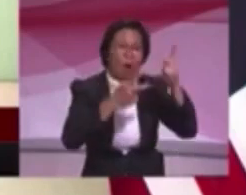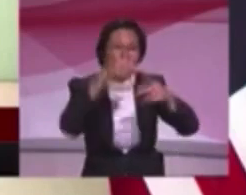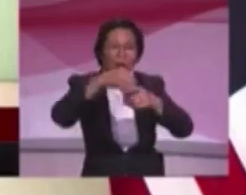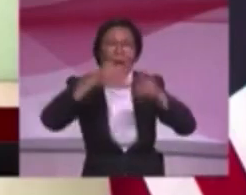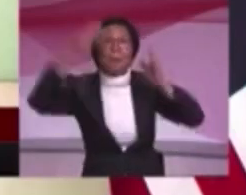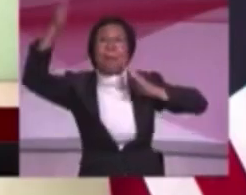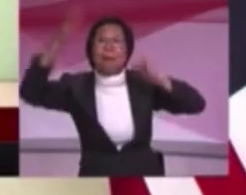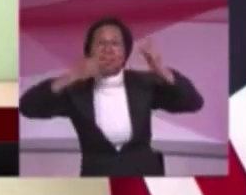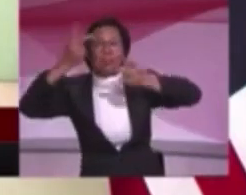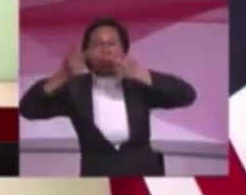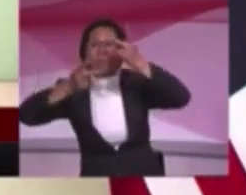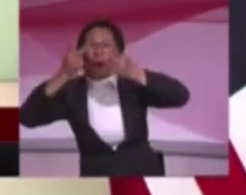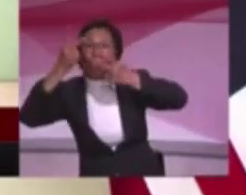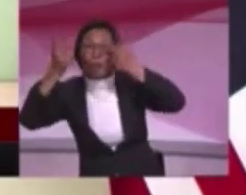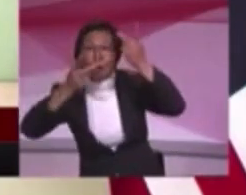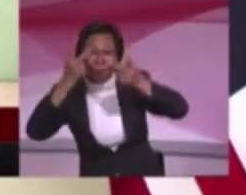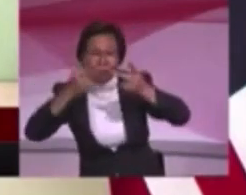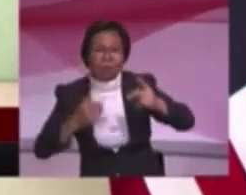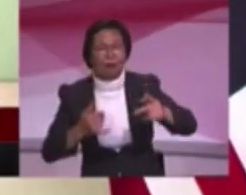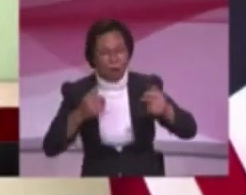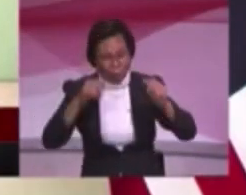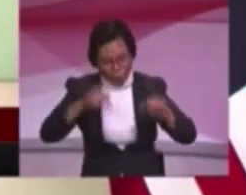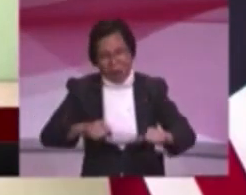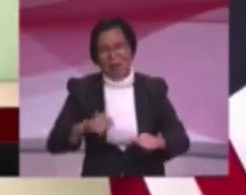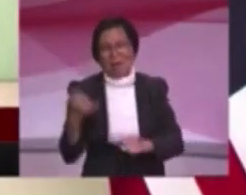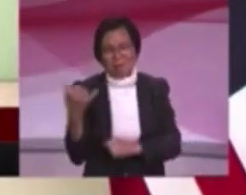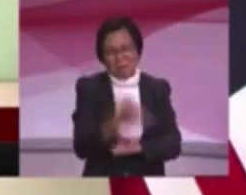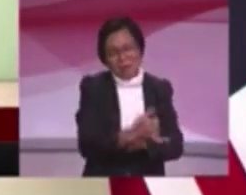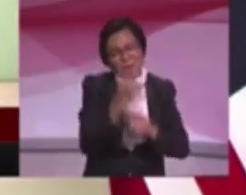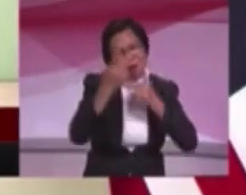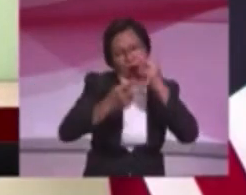bersasar domestik tadi juga terpakai untuk Pulau Langkawi. Yeah.